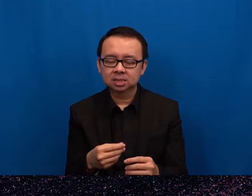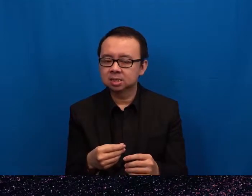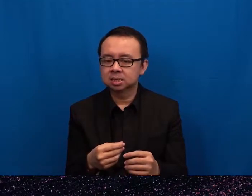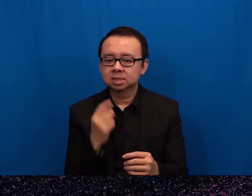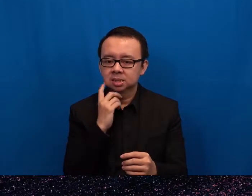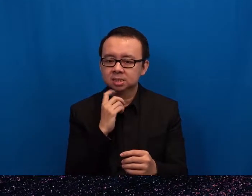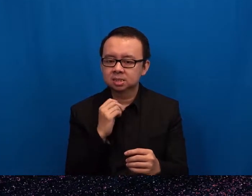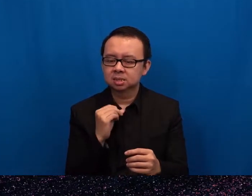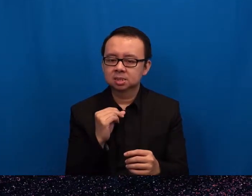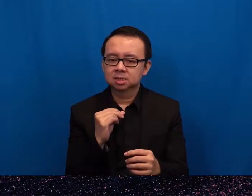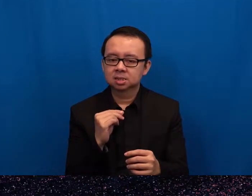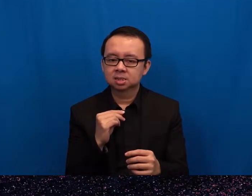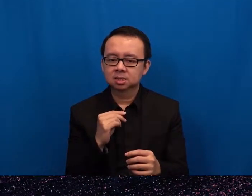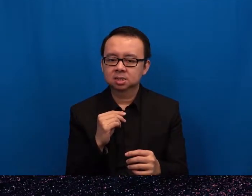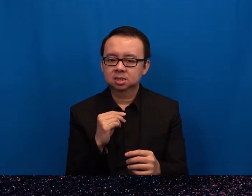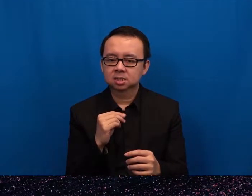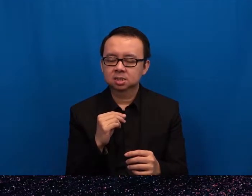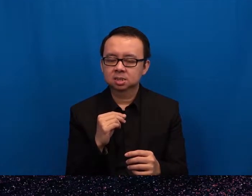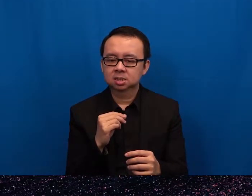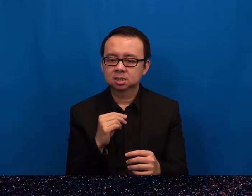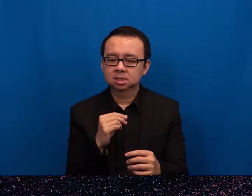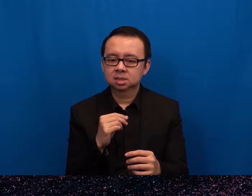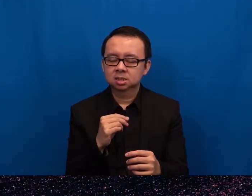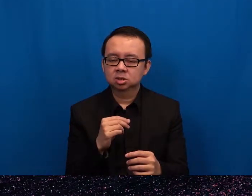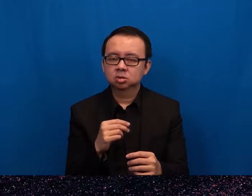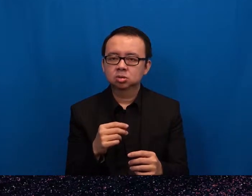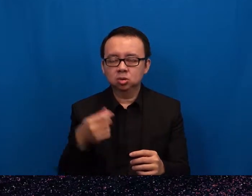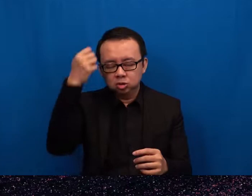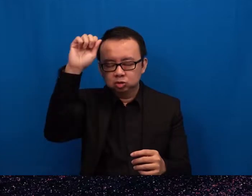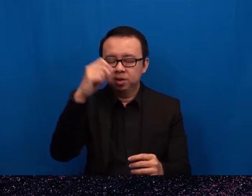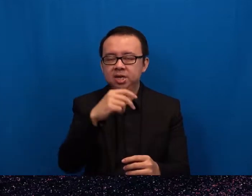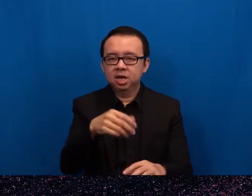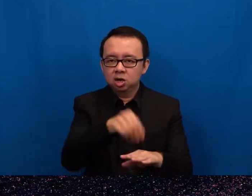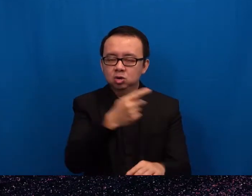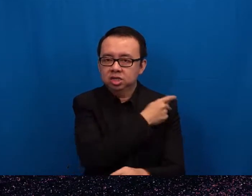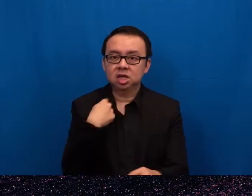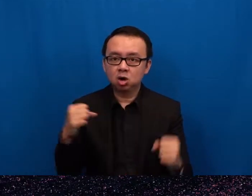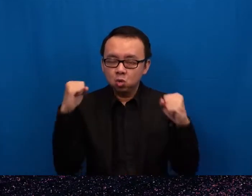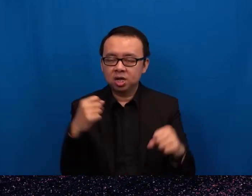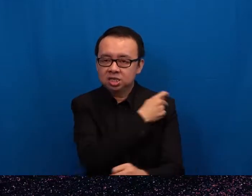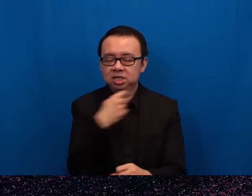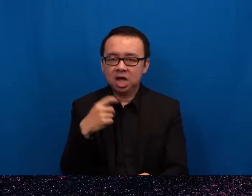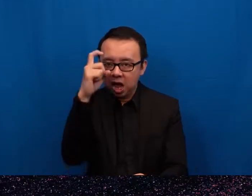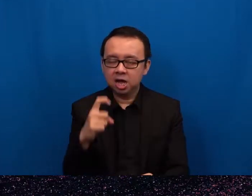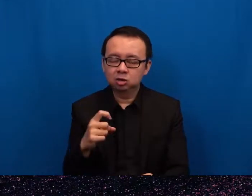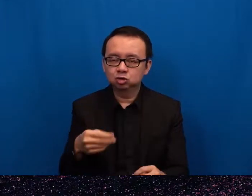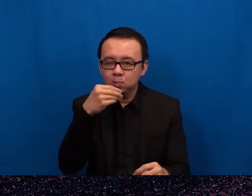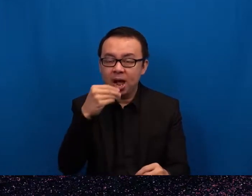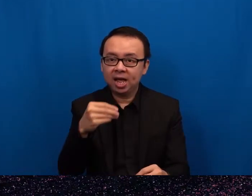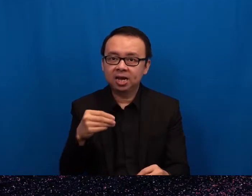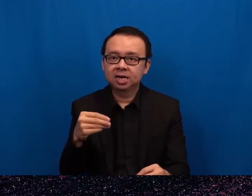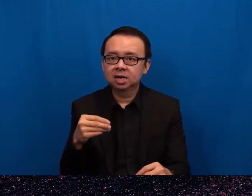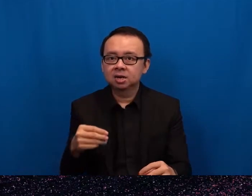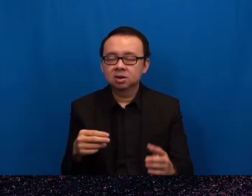makanlah. Dari firman dan dari visi dari Roh Kudus. Dan Paulus kenapa sampai mengalami begitu, dia terus